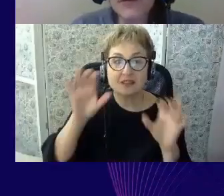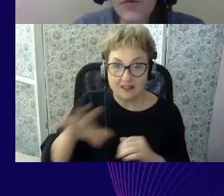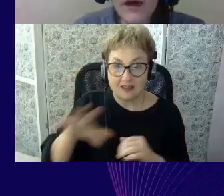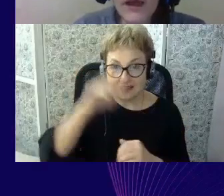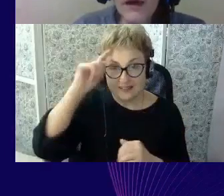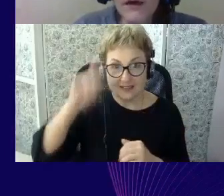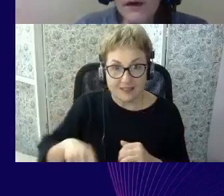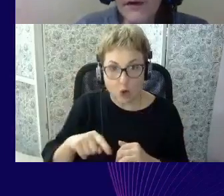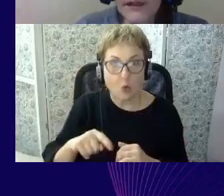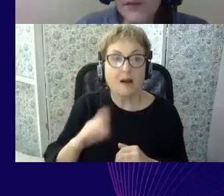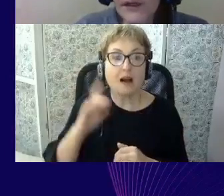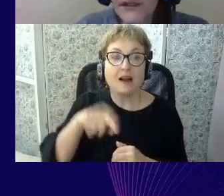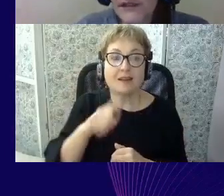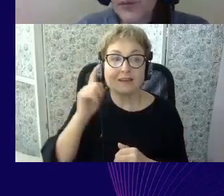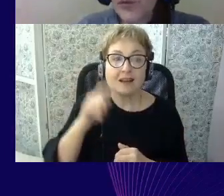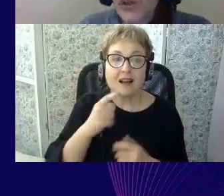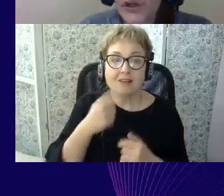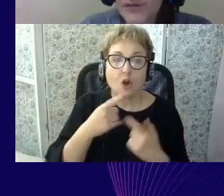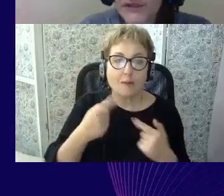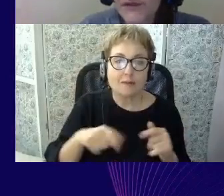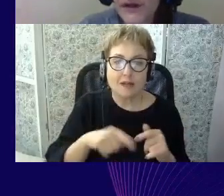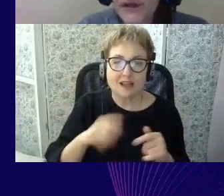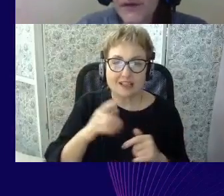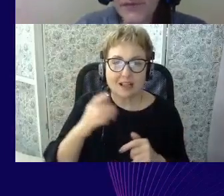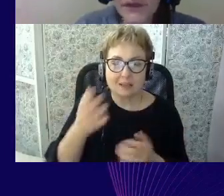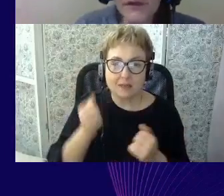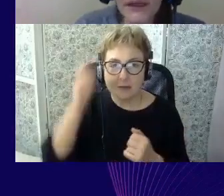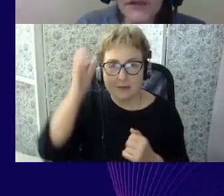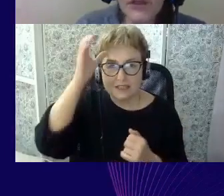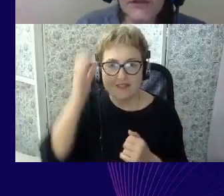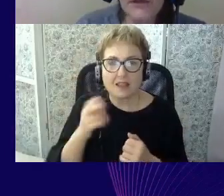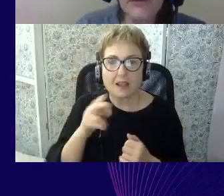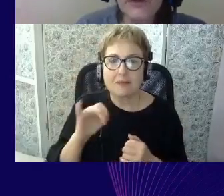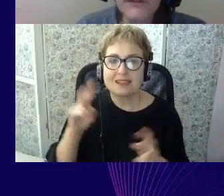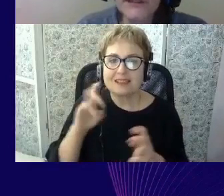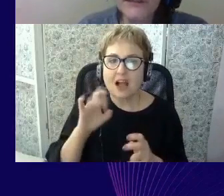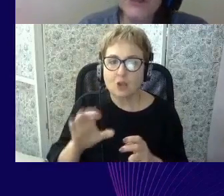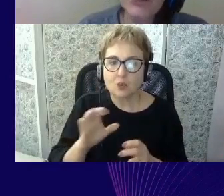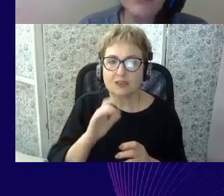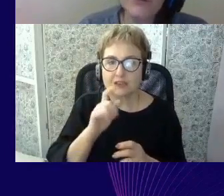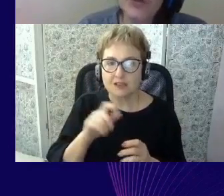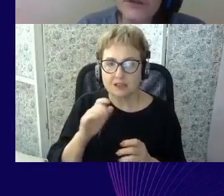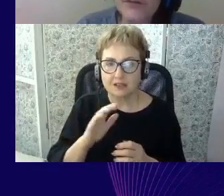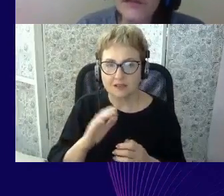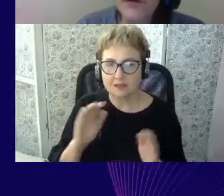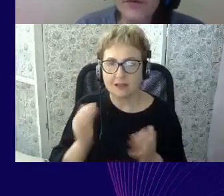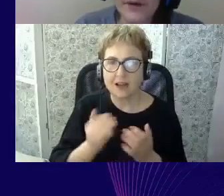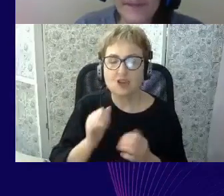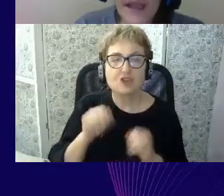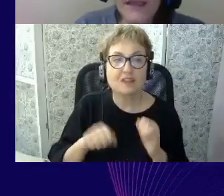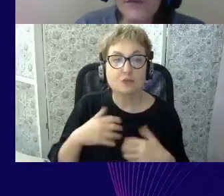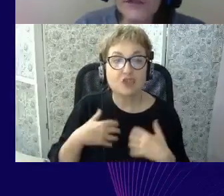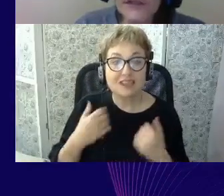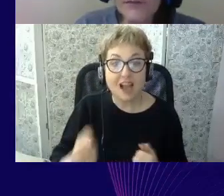нами знакома, говорит об организации получения образования при наличии статуса лица с ограниченными возможностями